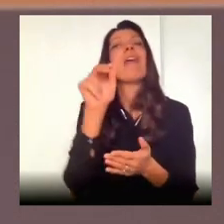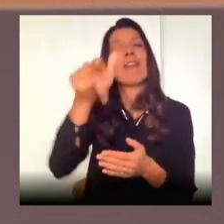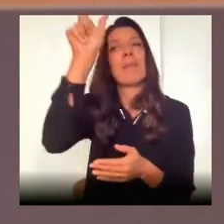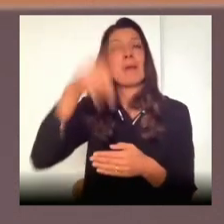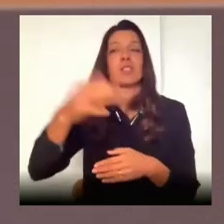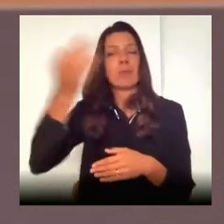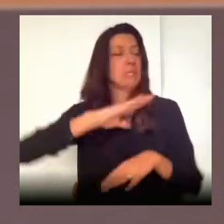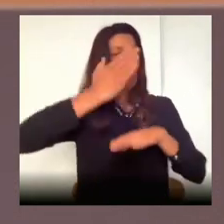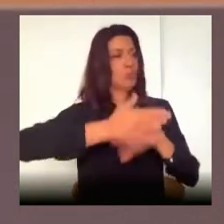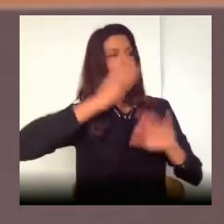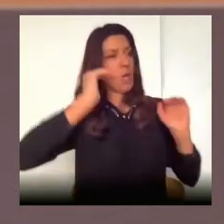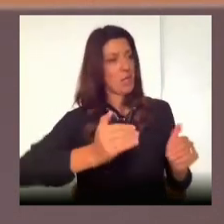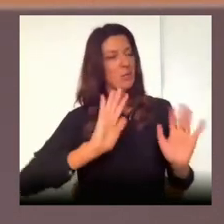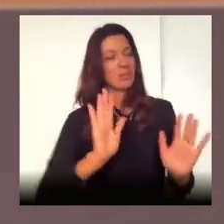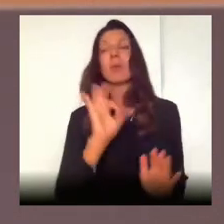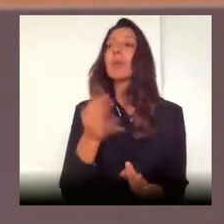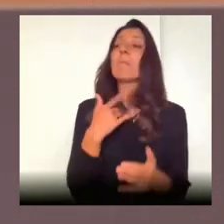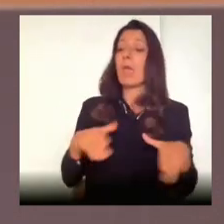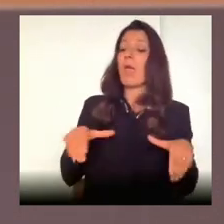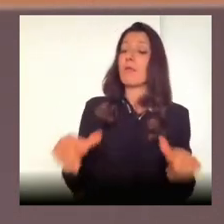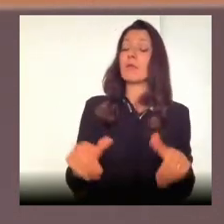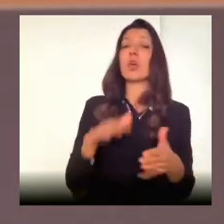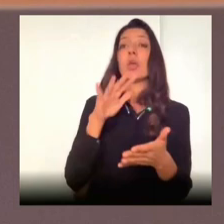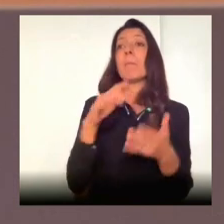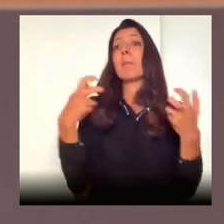ce fauteuil qu'on élabore à moins de 5 000 euros,